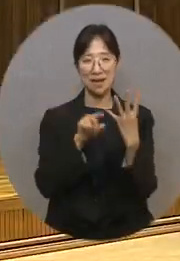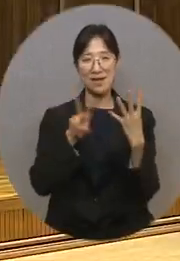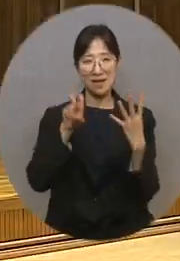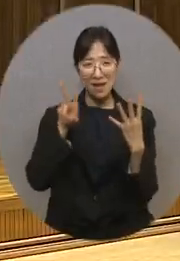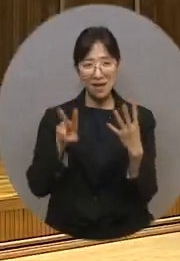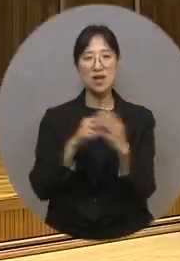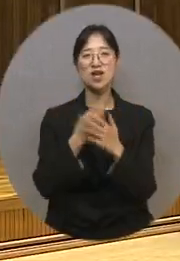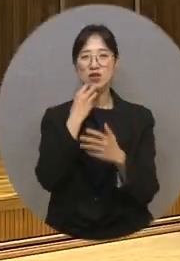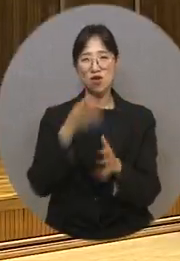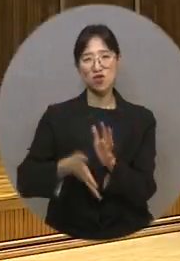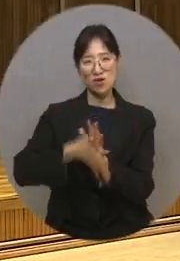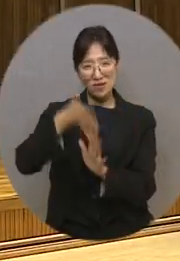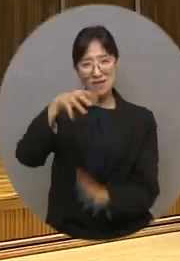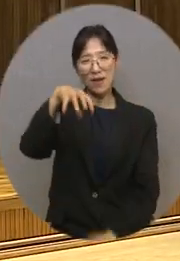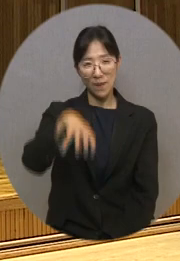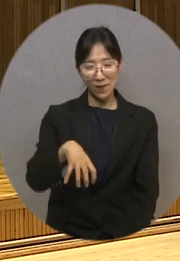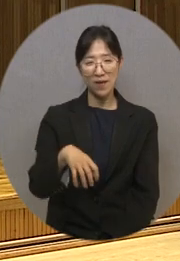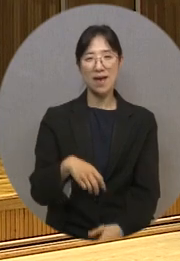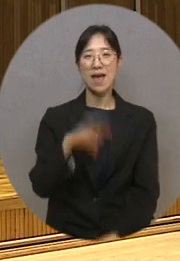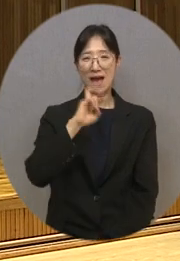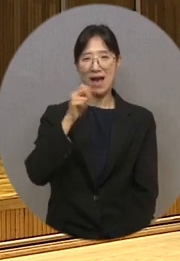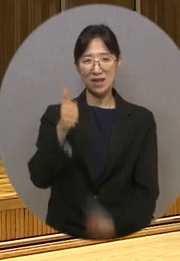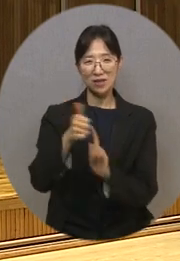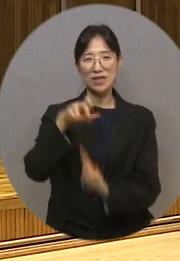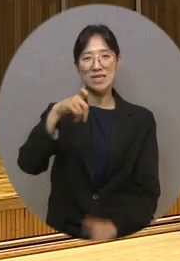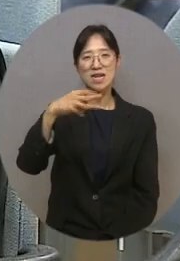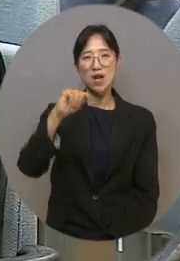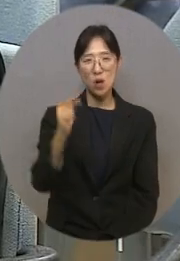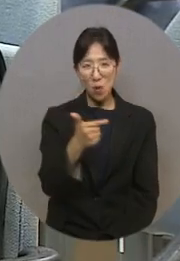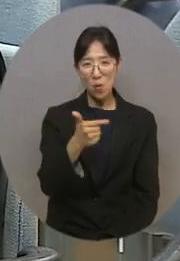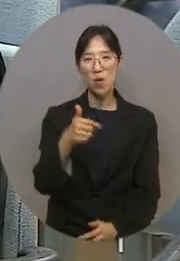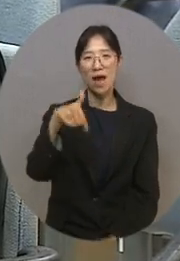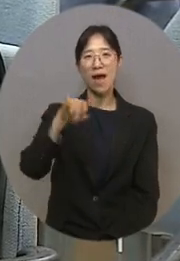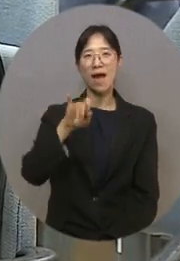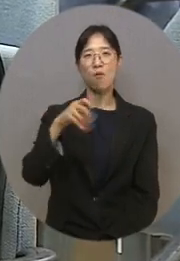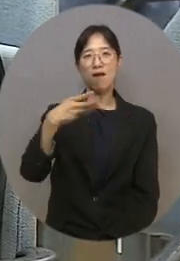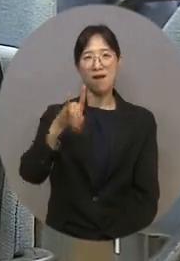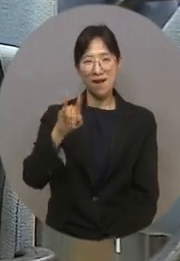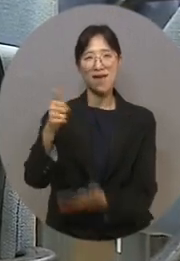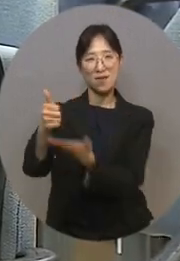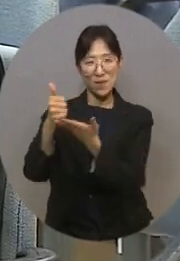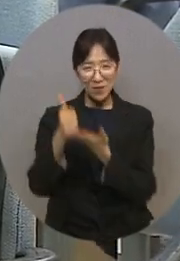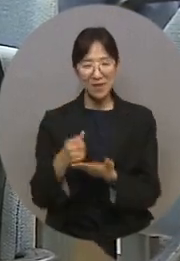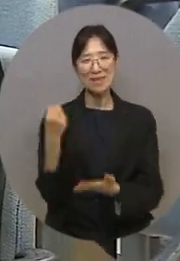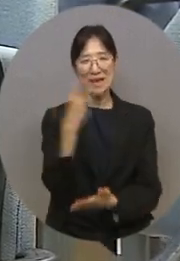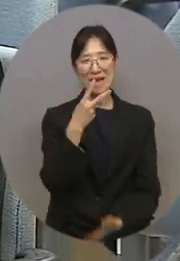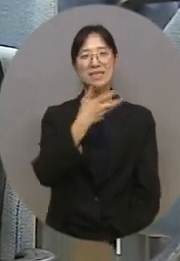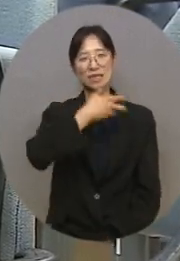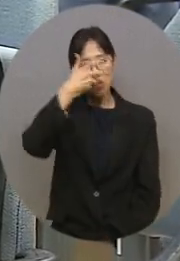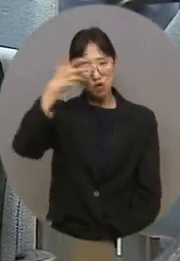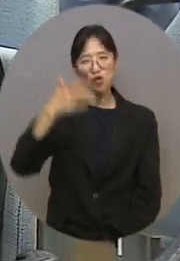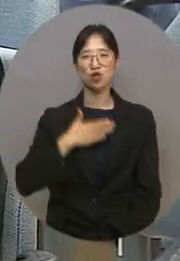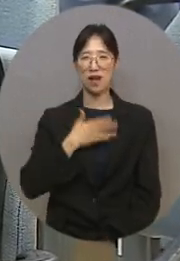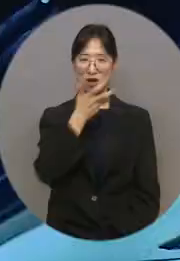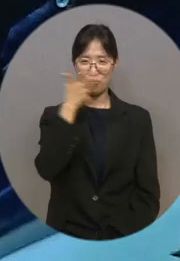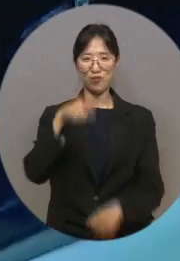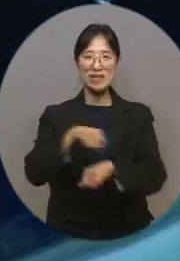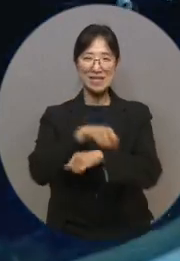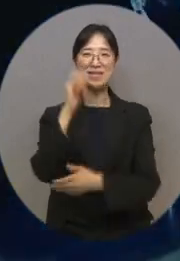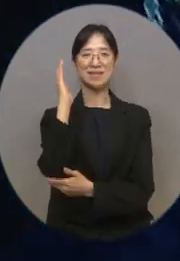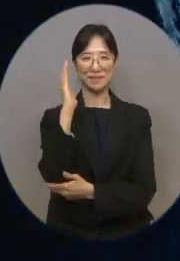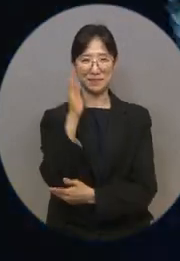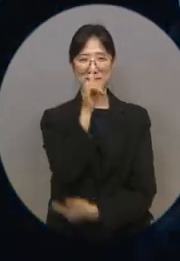서울시 동구여성발전센터에서 가수 클론의 강원래 씨를 초청해 다시 꾸는 나의 꿈이라는 주제로 특강이